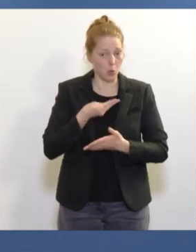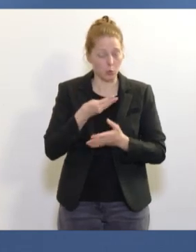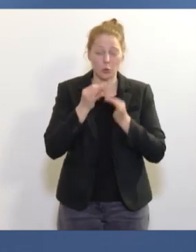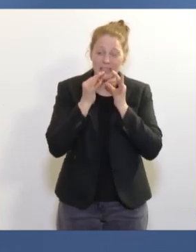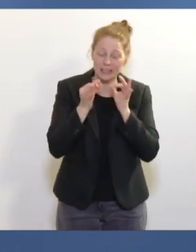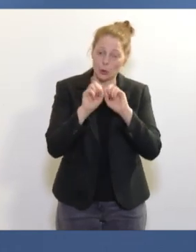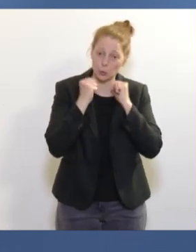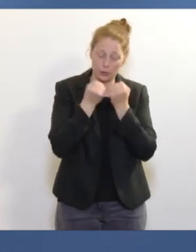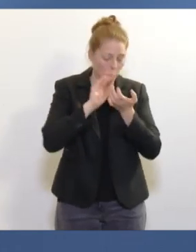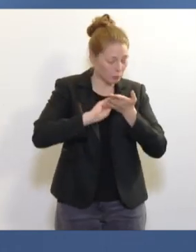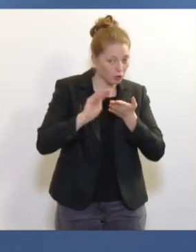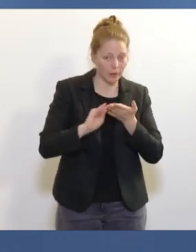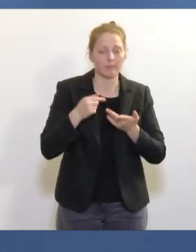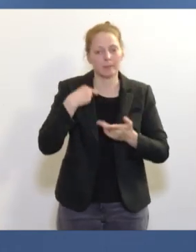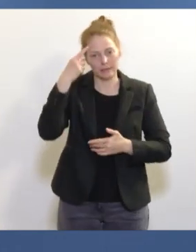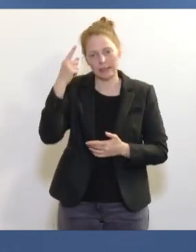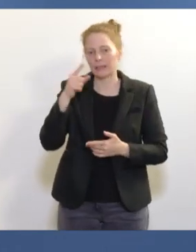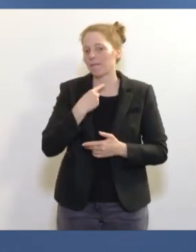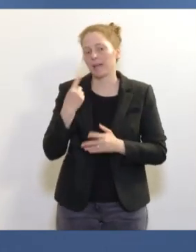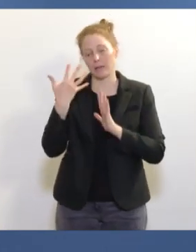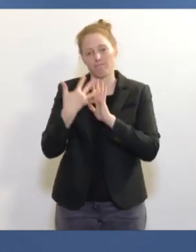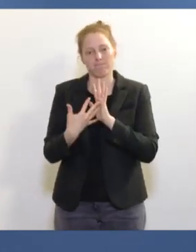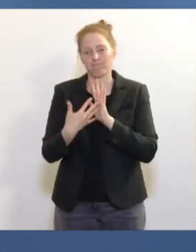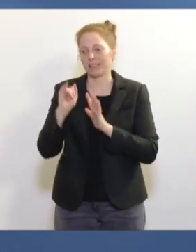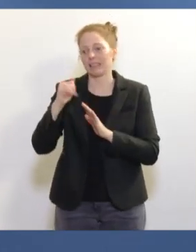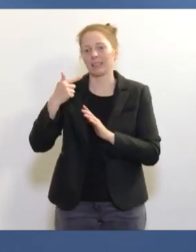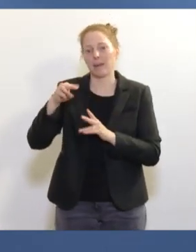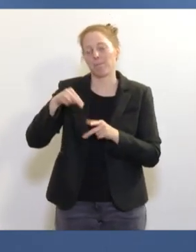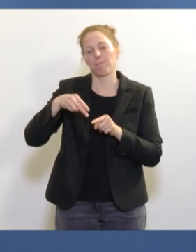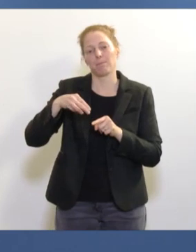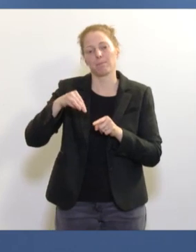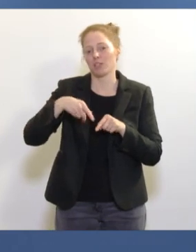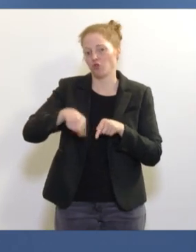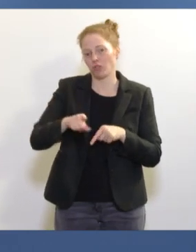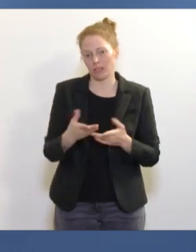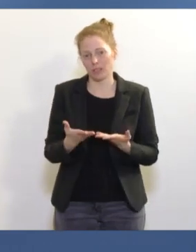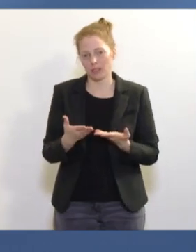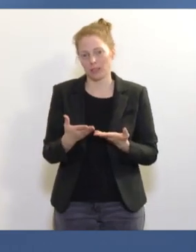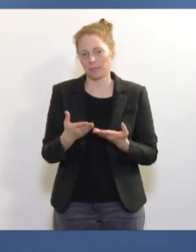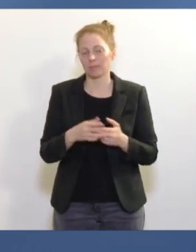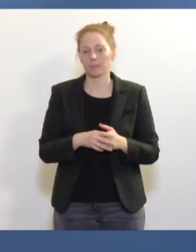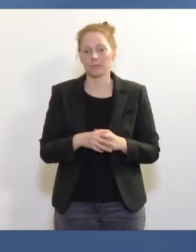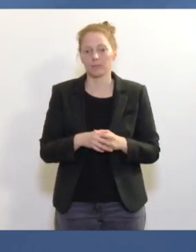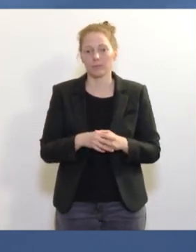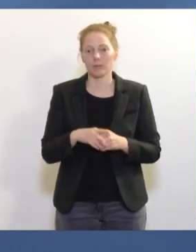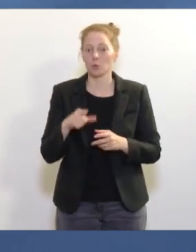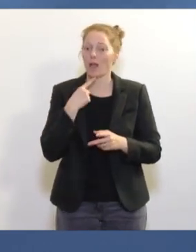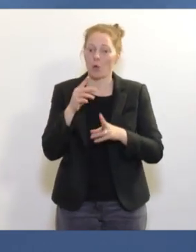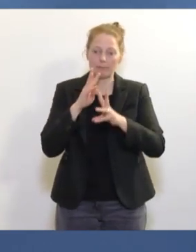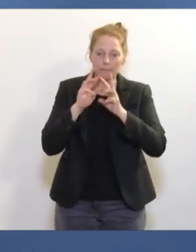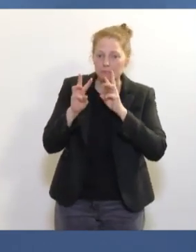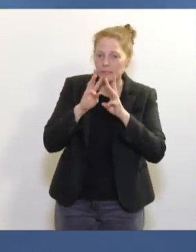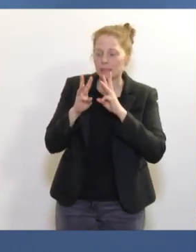konkrete Situationen beschrieben kriegen, werden wir selbstverständlich die TM dahin schicken, für Kontrollen zu machen, dann auch Interviews zu